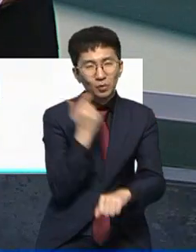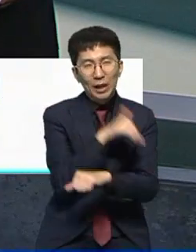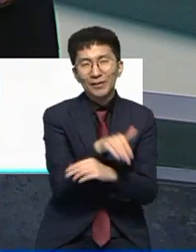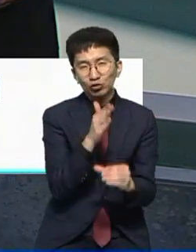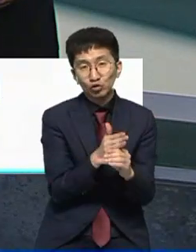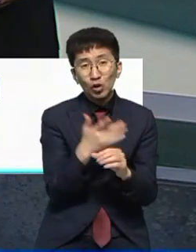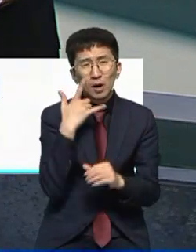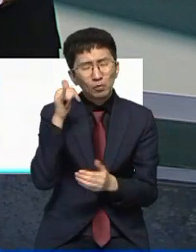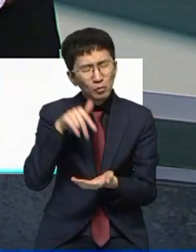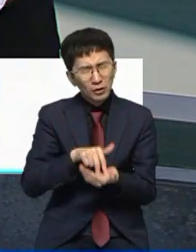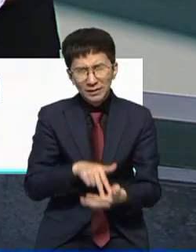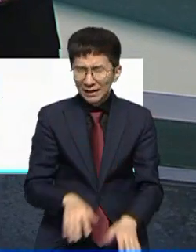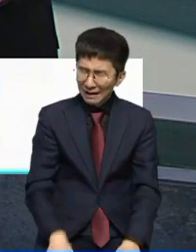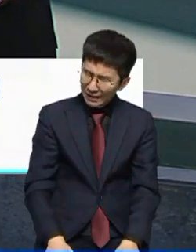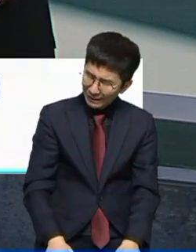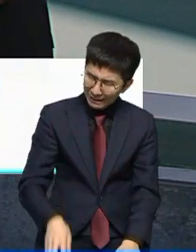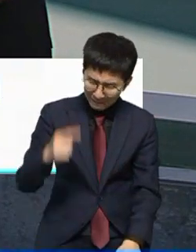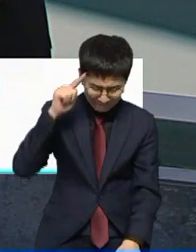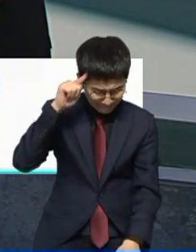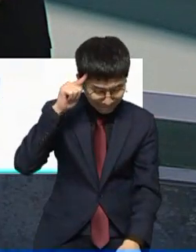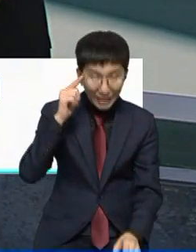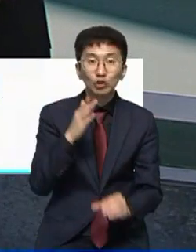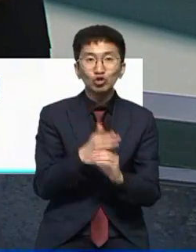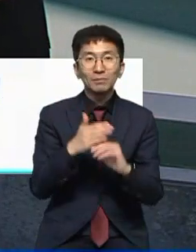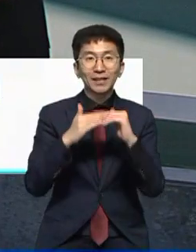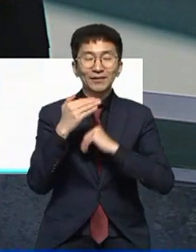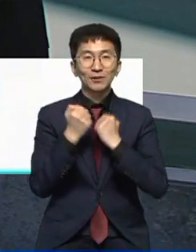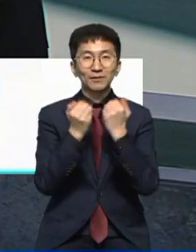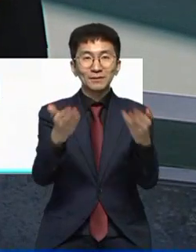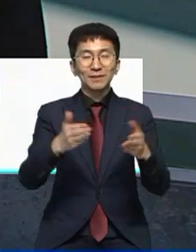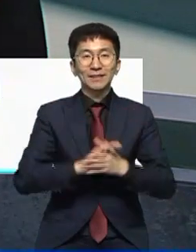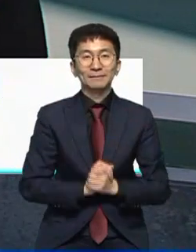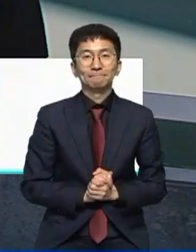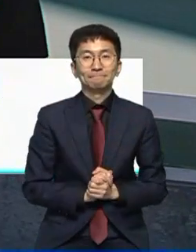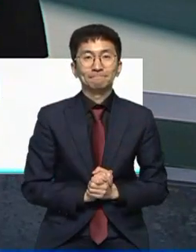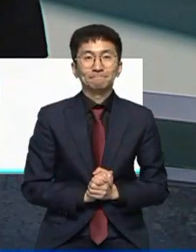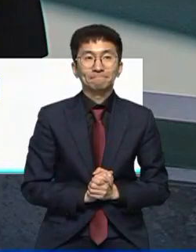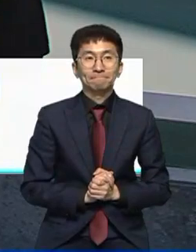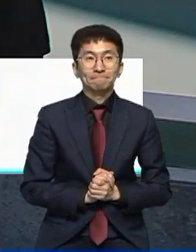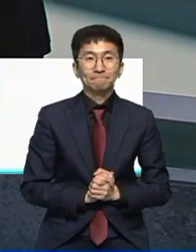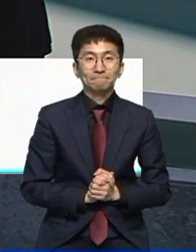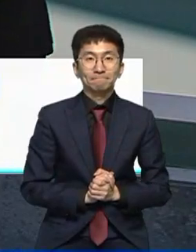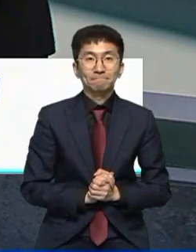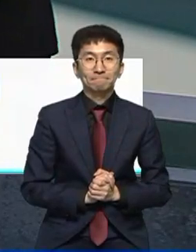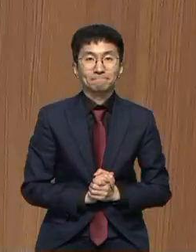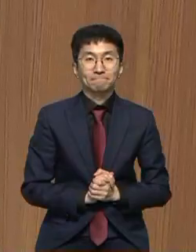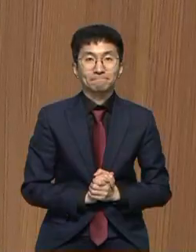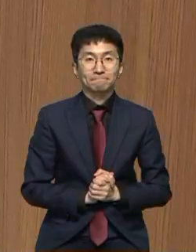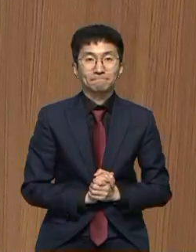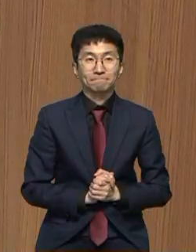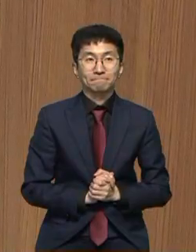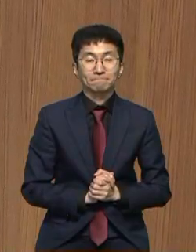접종할 방침인데 부모들은 마음이 복잡합니다. 박소진 기자가 취재했습니다.